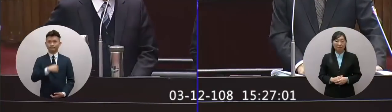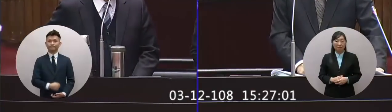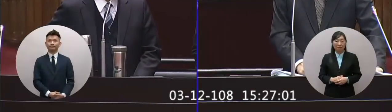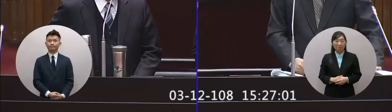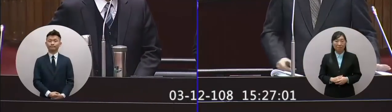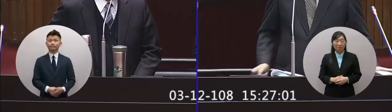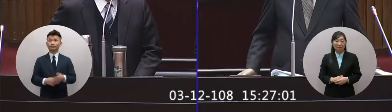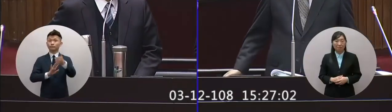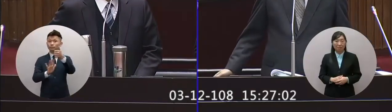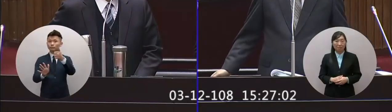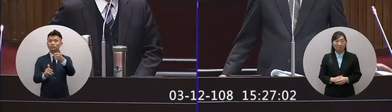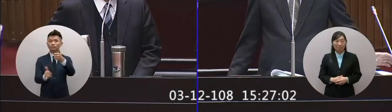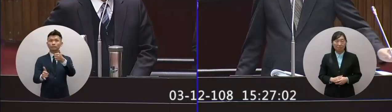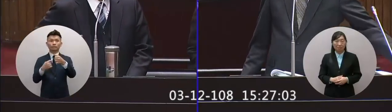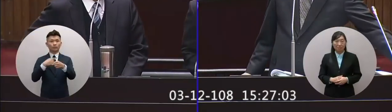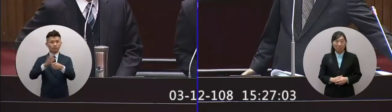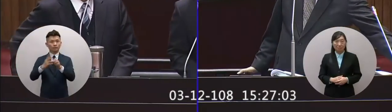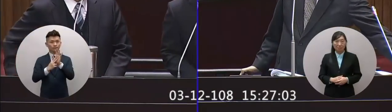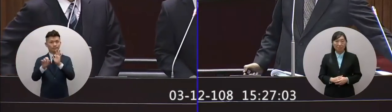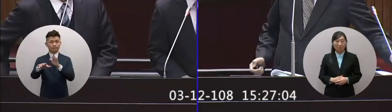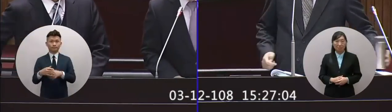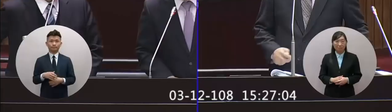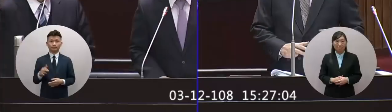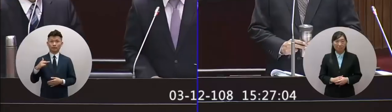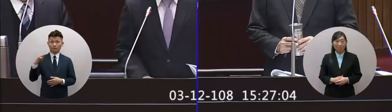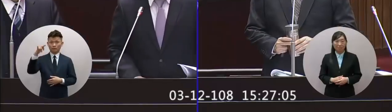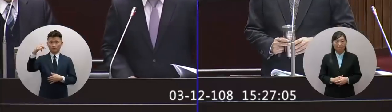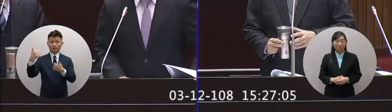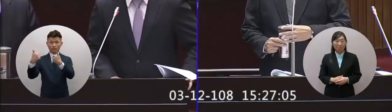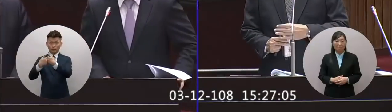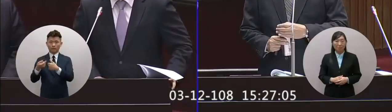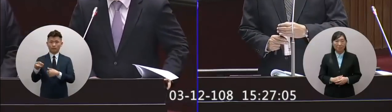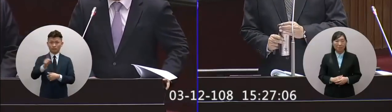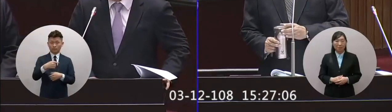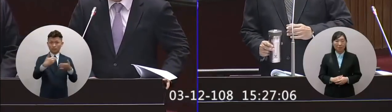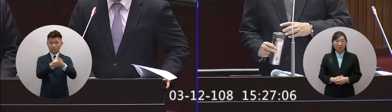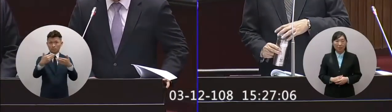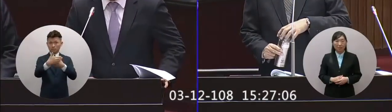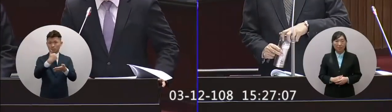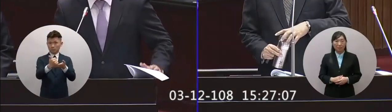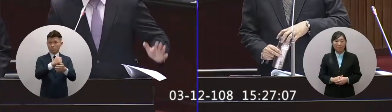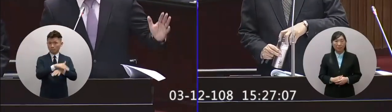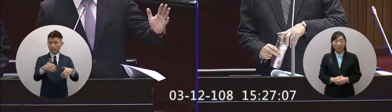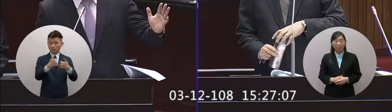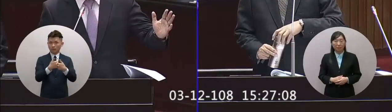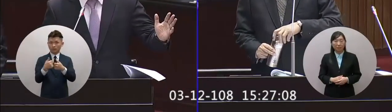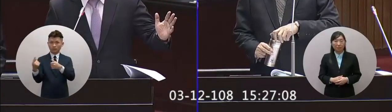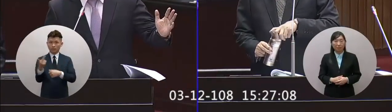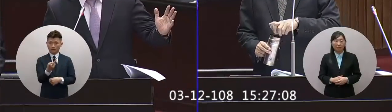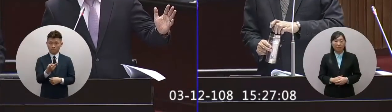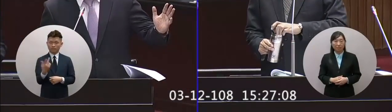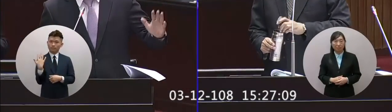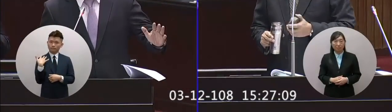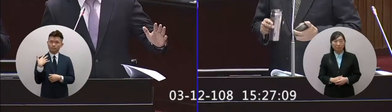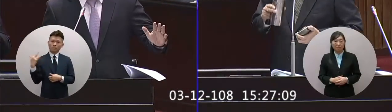好， 是不是我跟委员补充一下哈？有关于从非安会到运安会啊，确实反映哈，我们先前过去几次大的